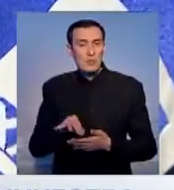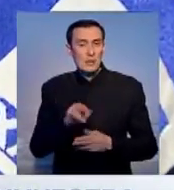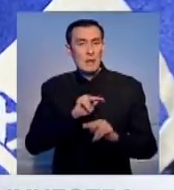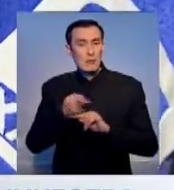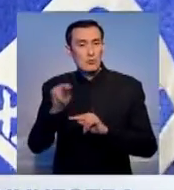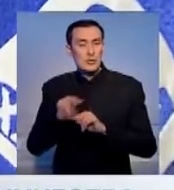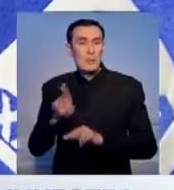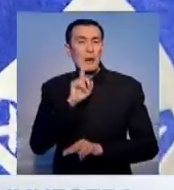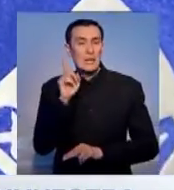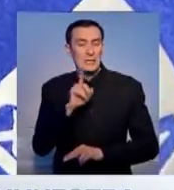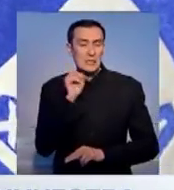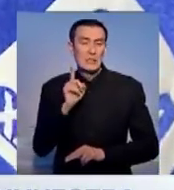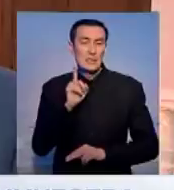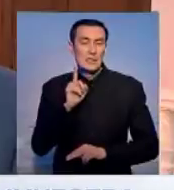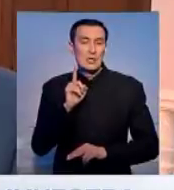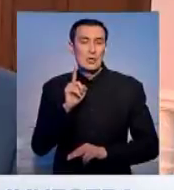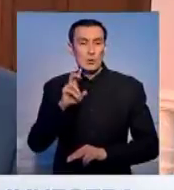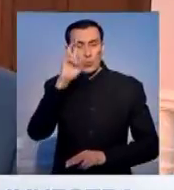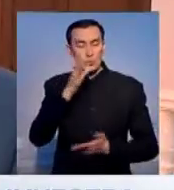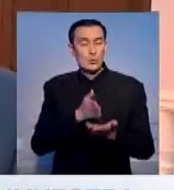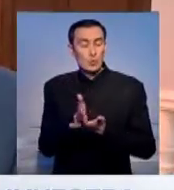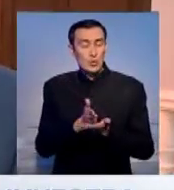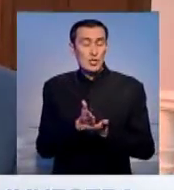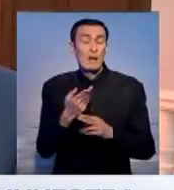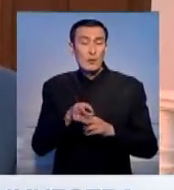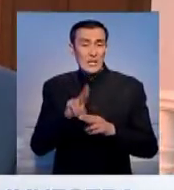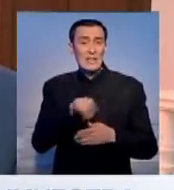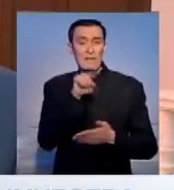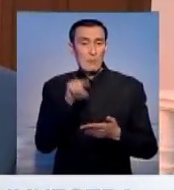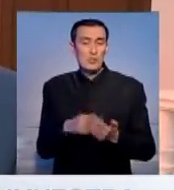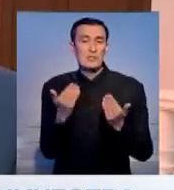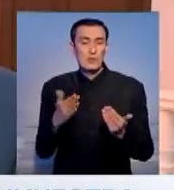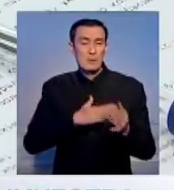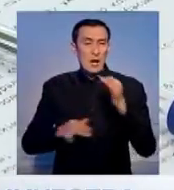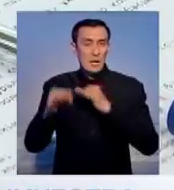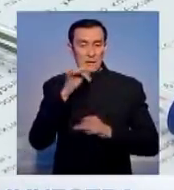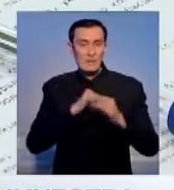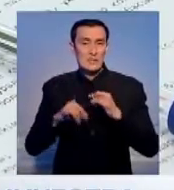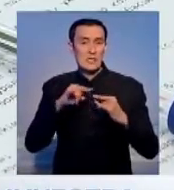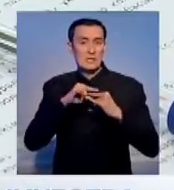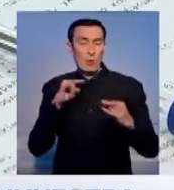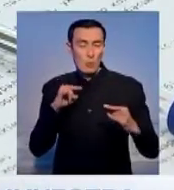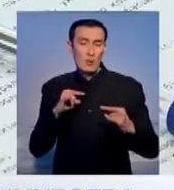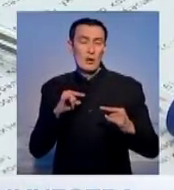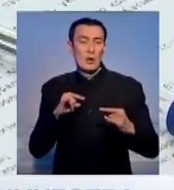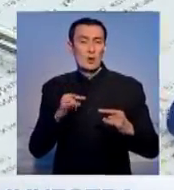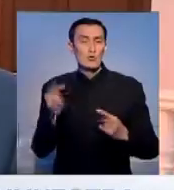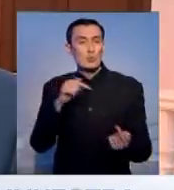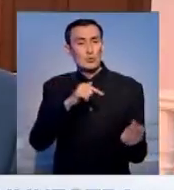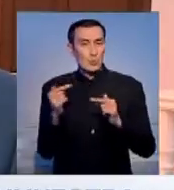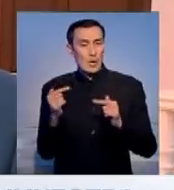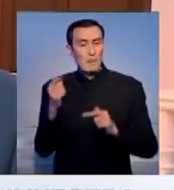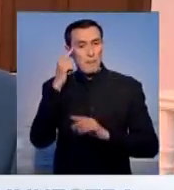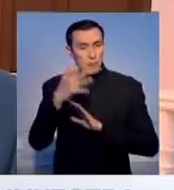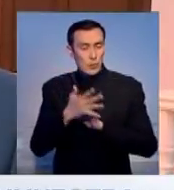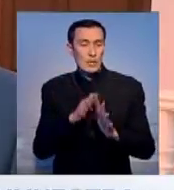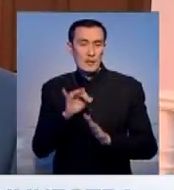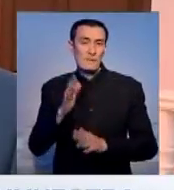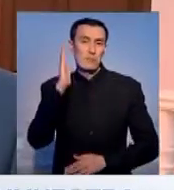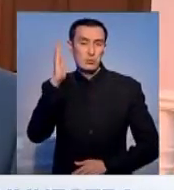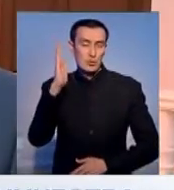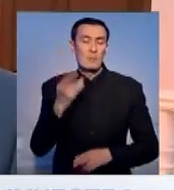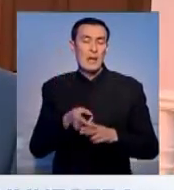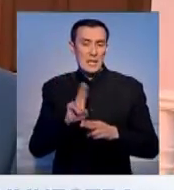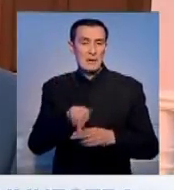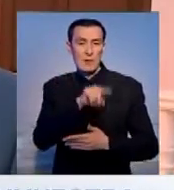опытами молодыми госслужащими. Все эти вопросы мы сегодня обговорили за круглым столом, услышали друг друга и в будущем